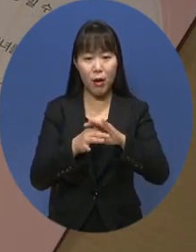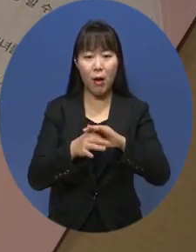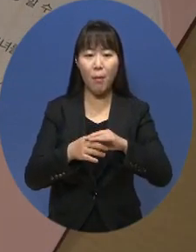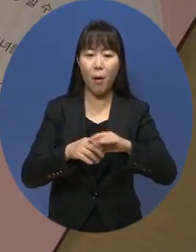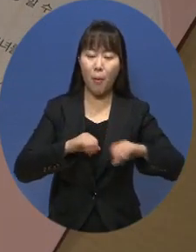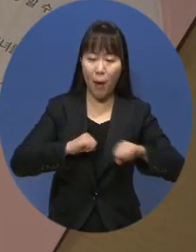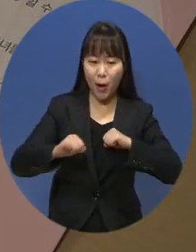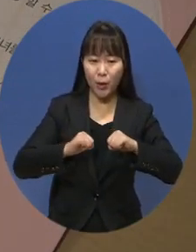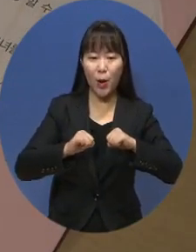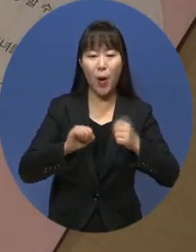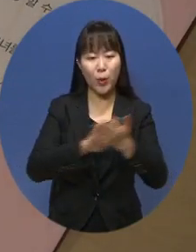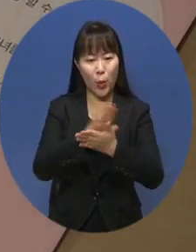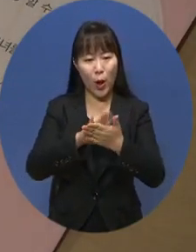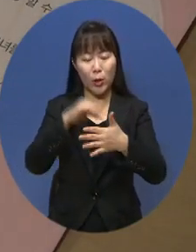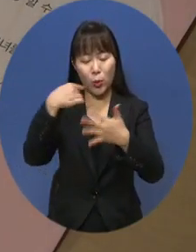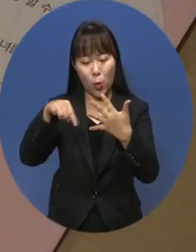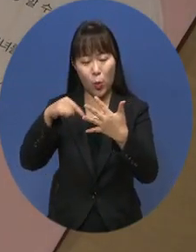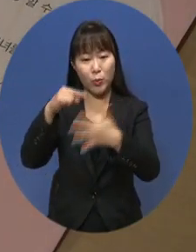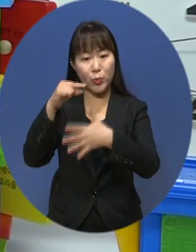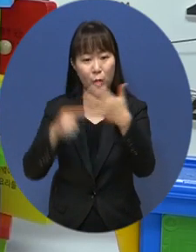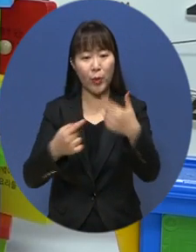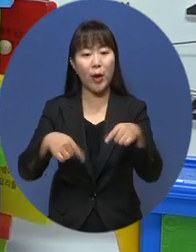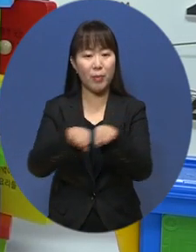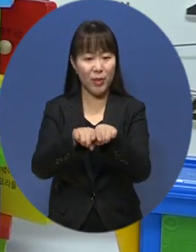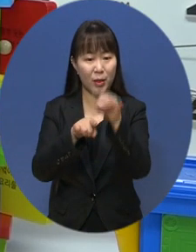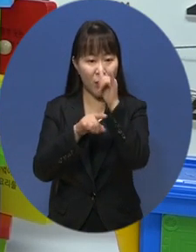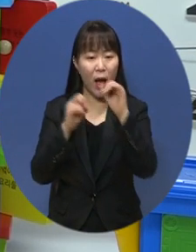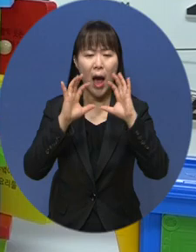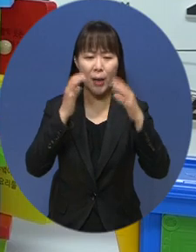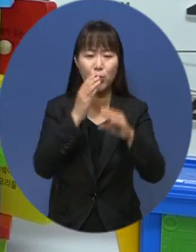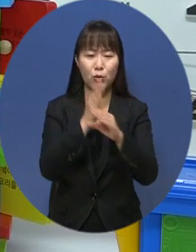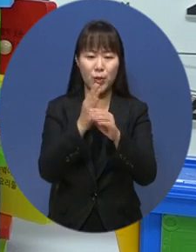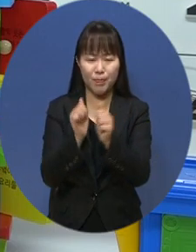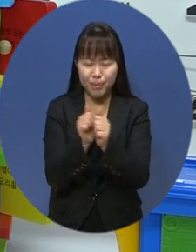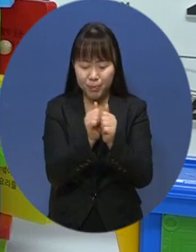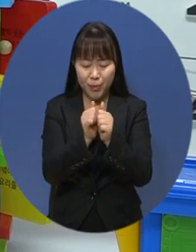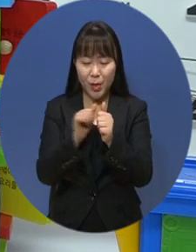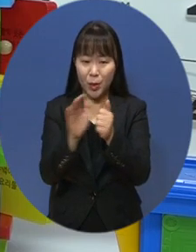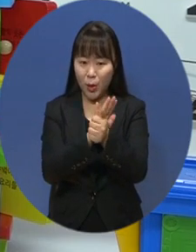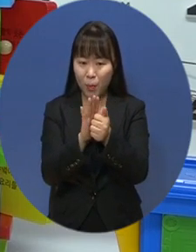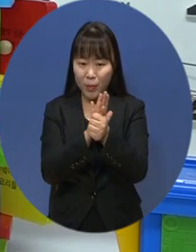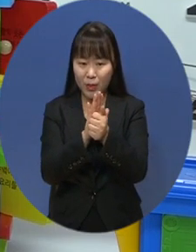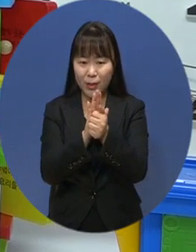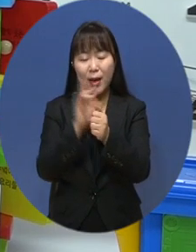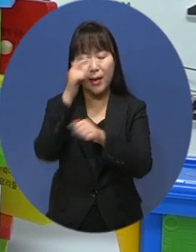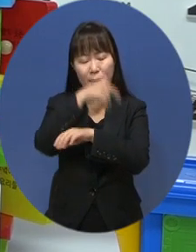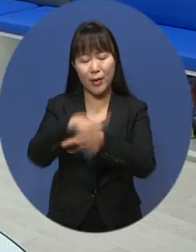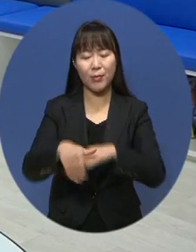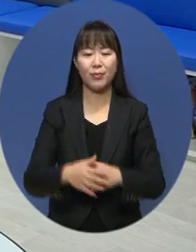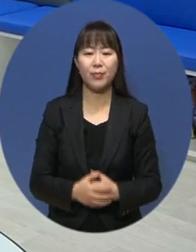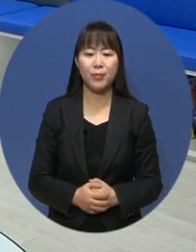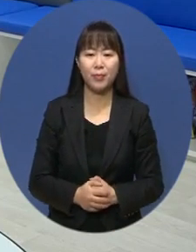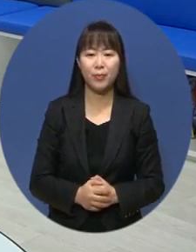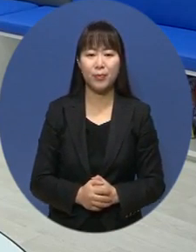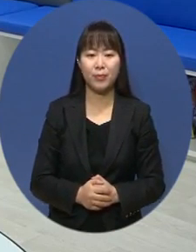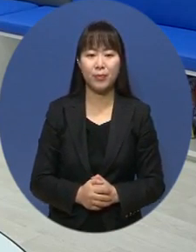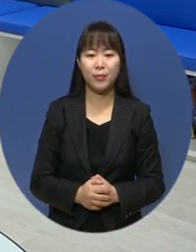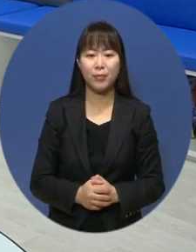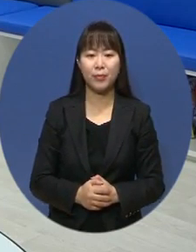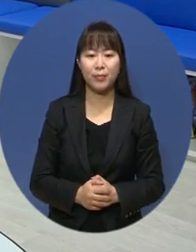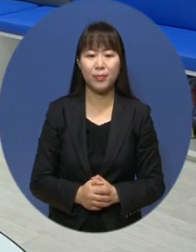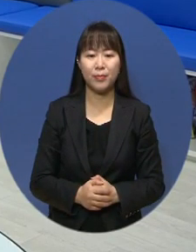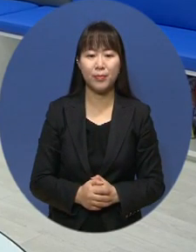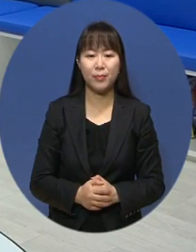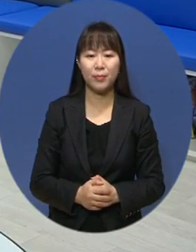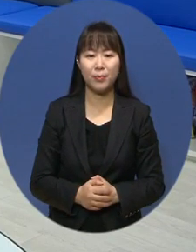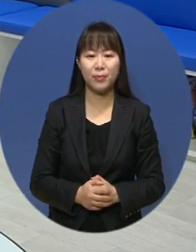신체활동 놀이와 교육 프로그램을 제공하는 등 아동 중심의 밀착형 돌봄 서비스를 제공할 계획입니다. 복지TV